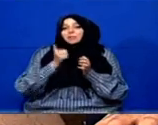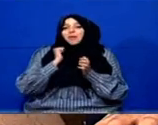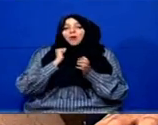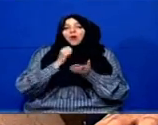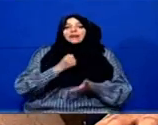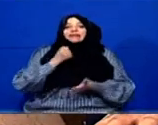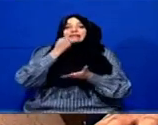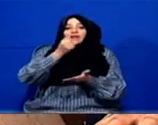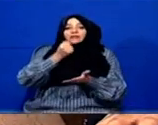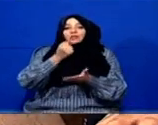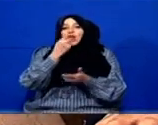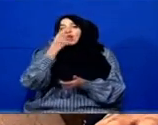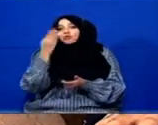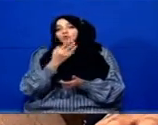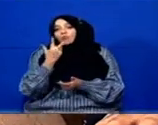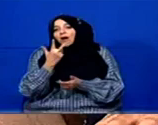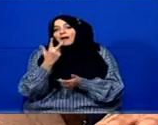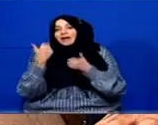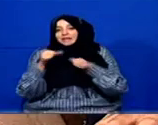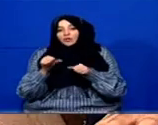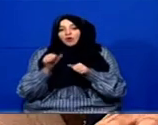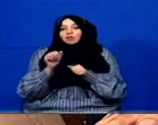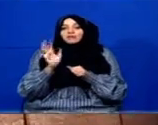ترث ثلث الباقي